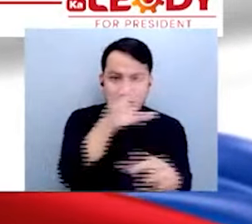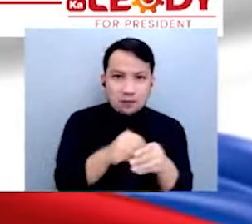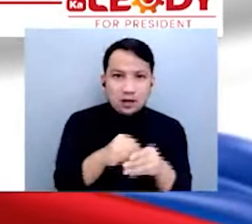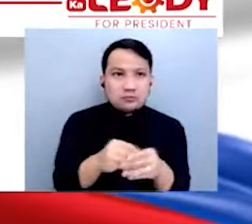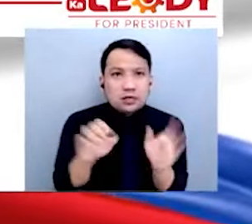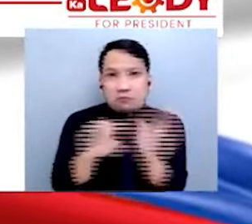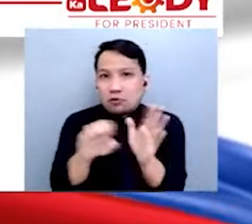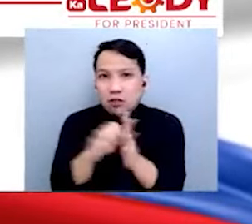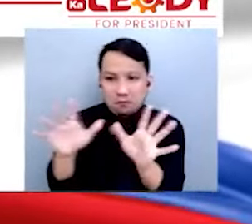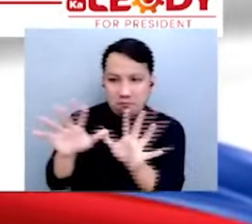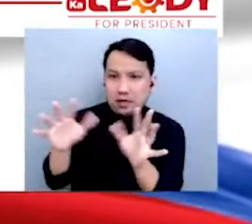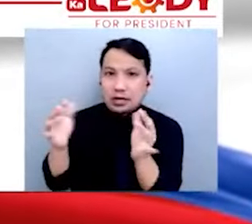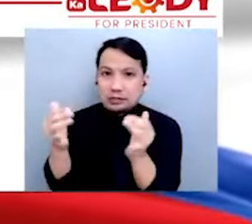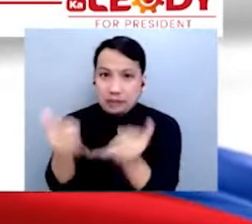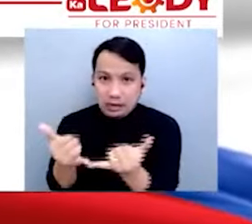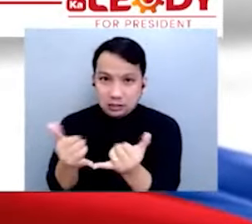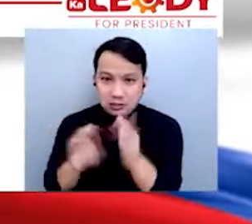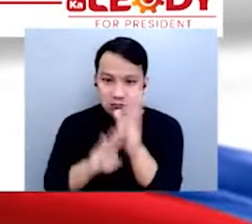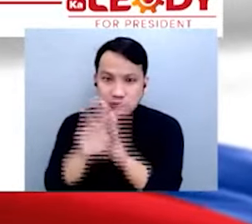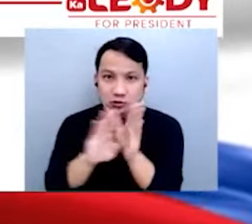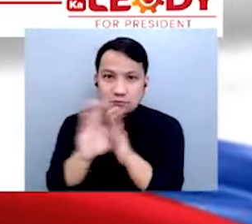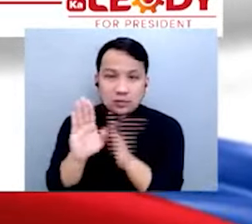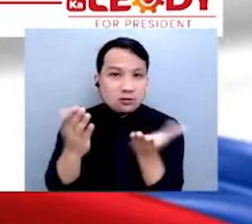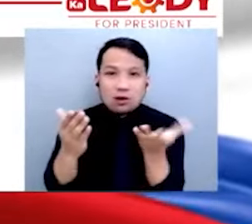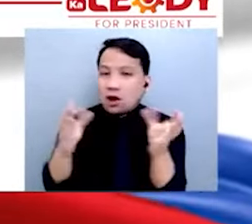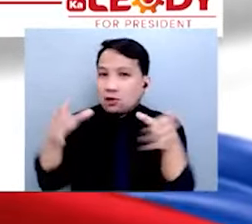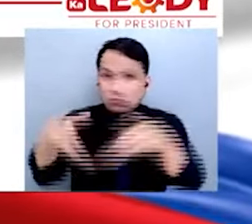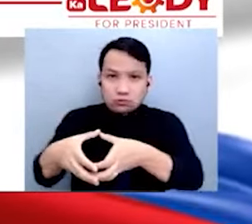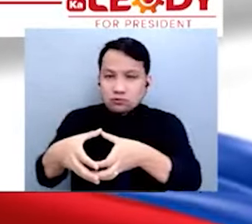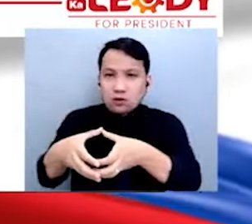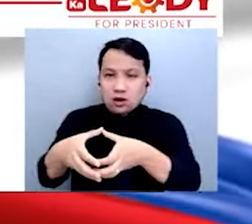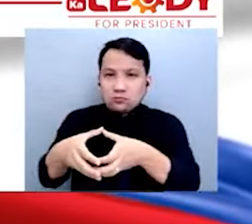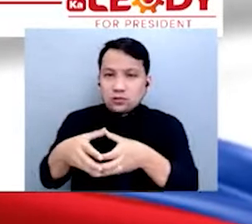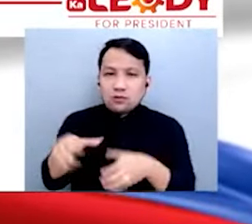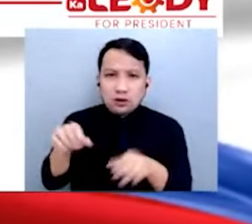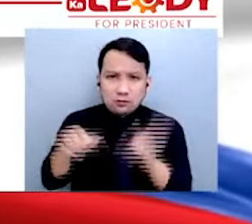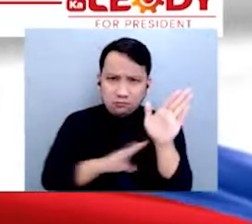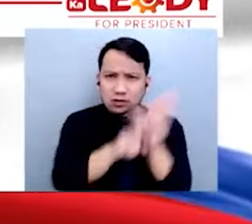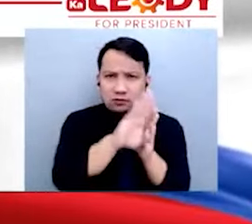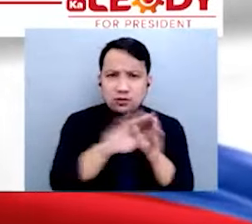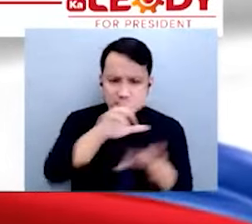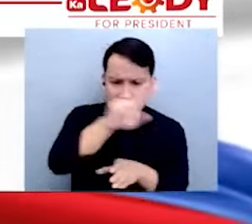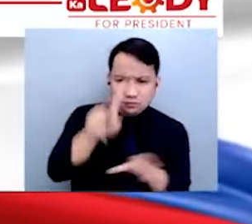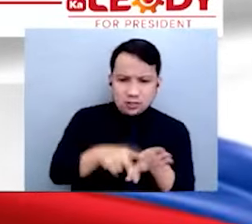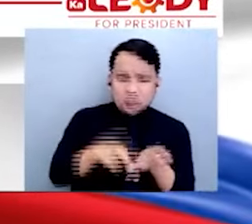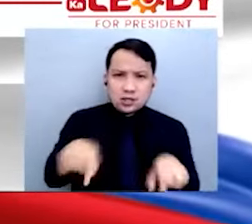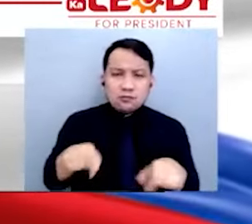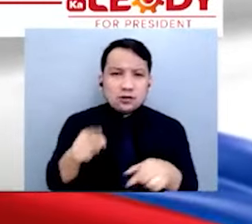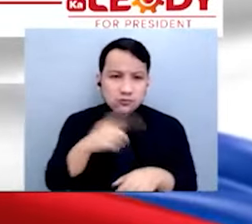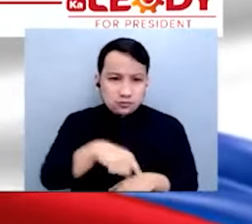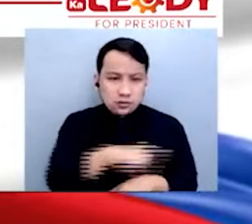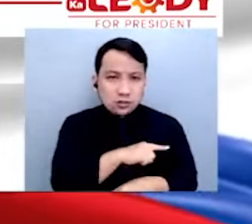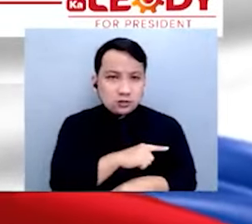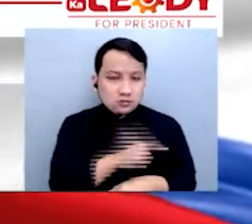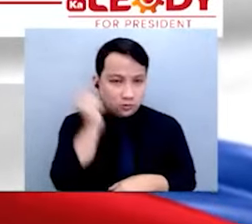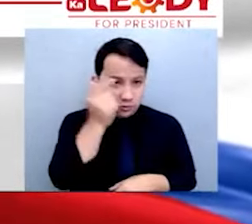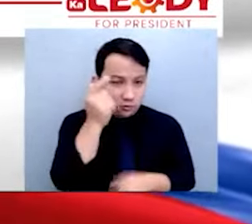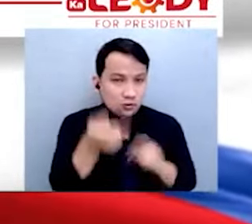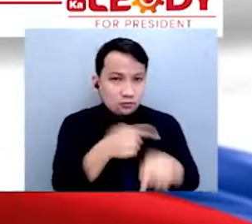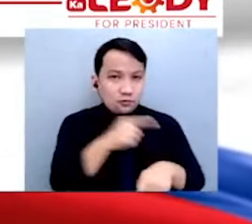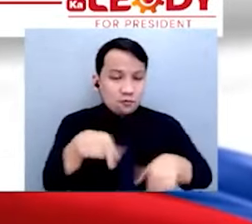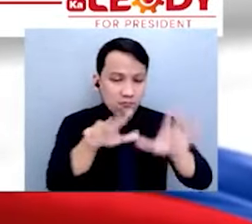diyang Barangay Development Council, paunlarin natin yan. At mag-participate ang ating mamayan sa pag-gobyerno mula sa